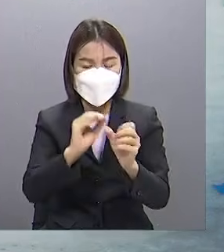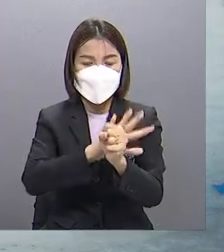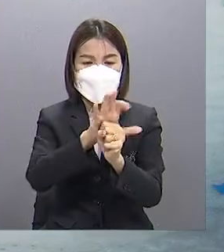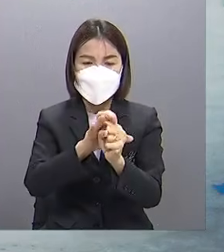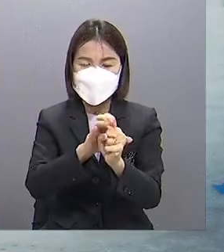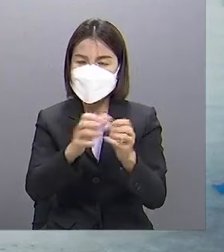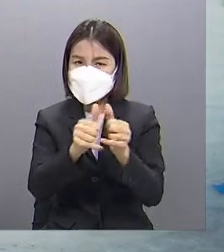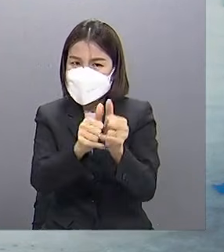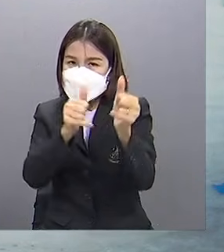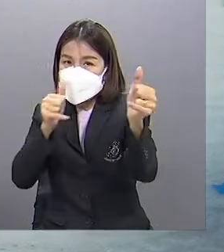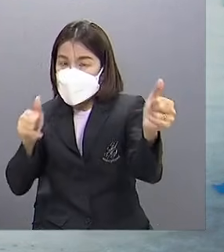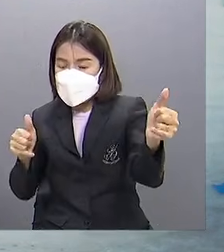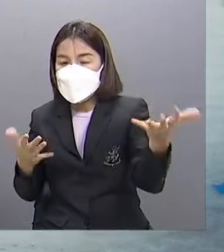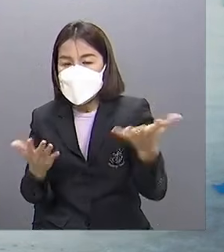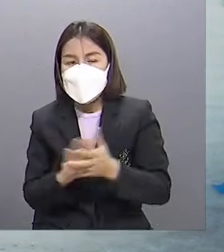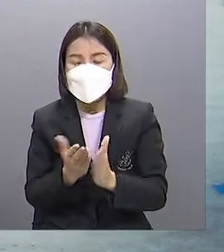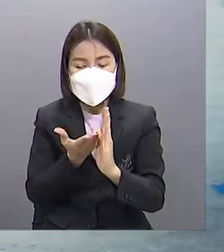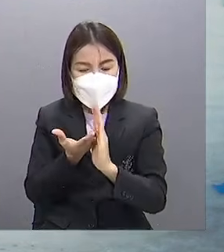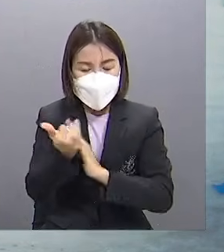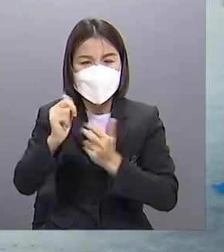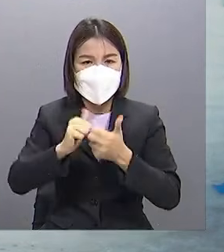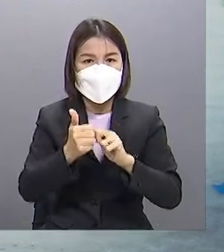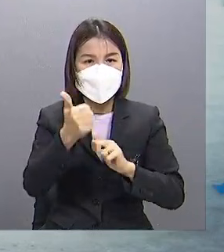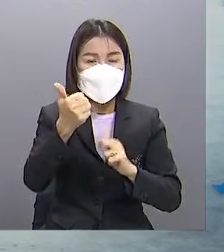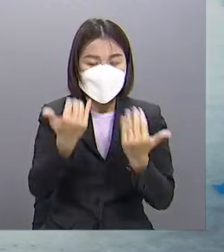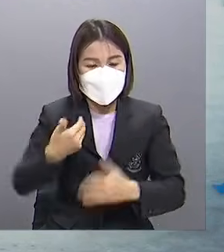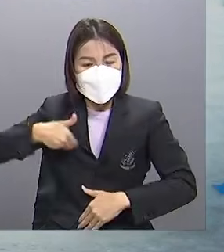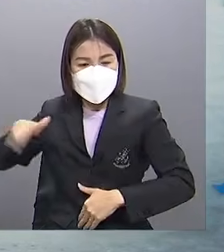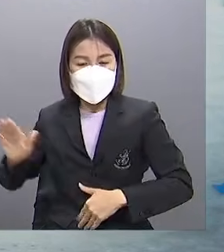านวิกฤตนี้ไปด้วยกันวันนี้ลาไปก่อนนะคะสวัสดีค่ะ